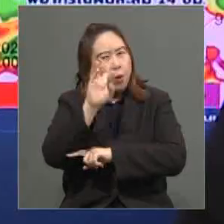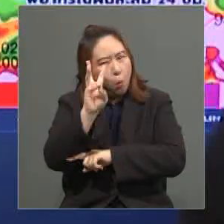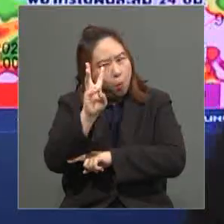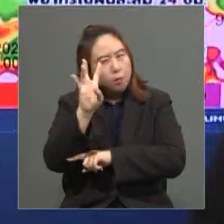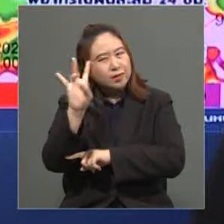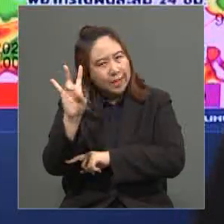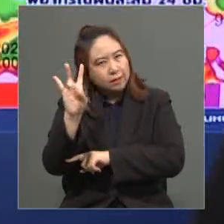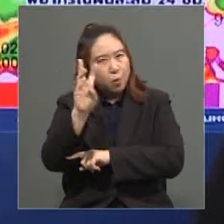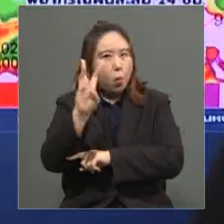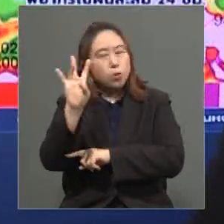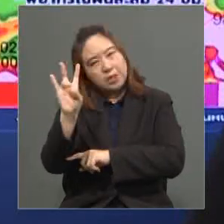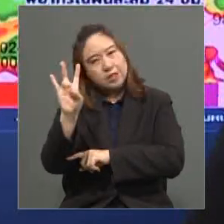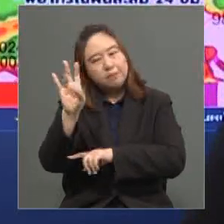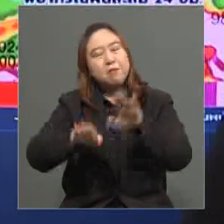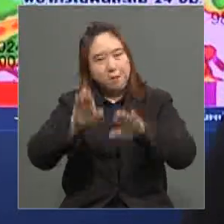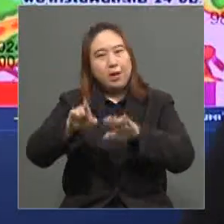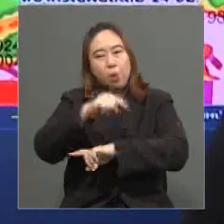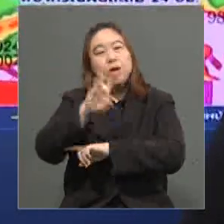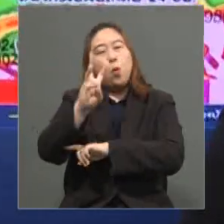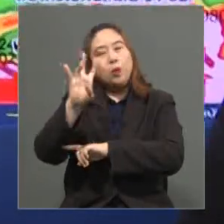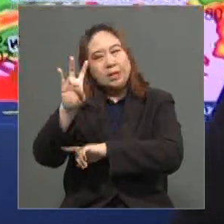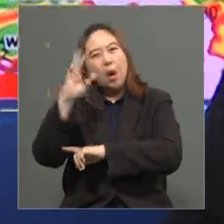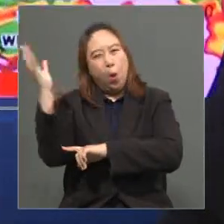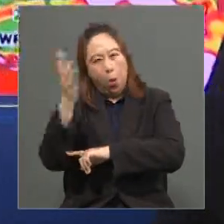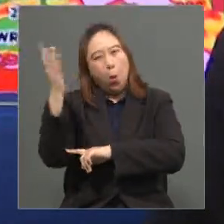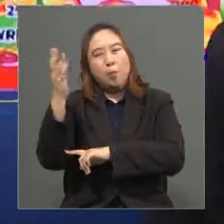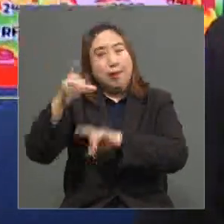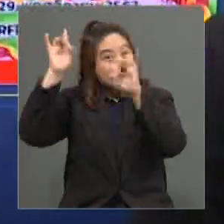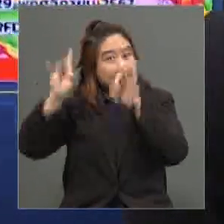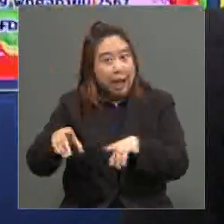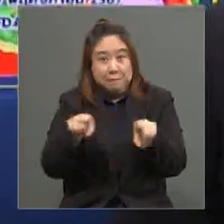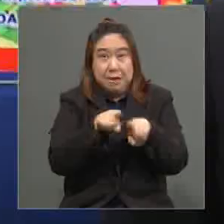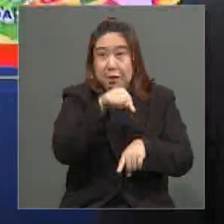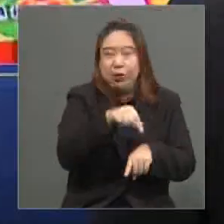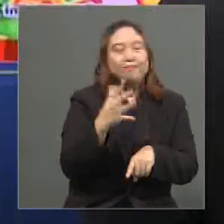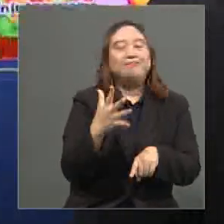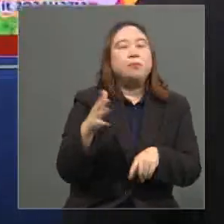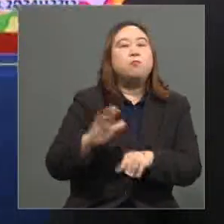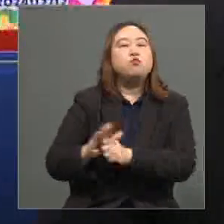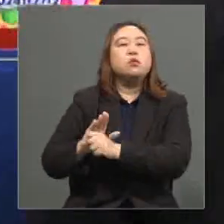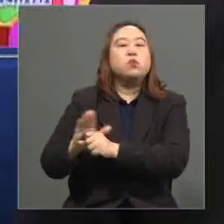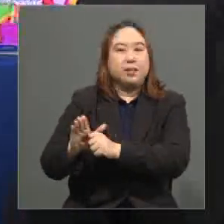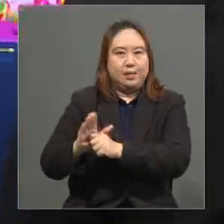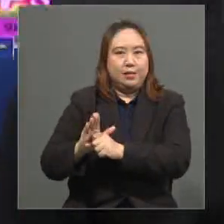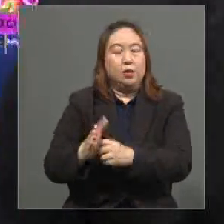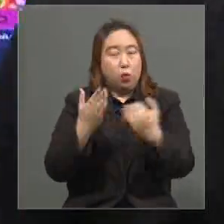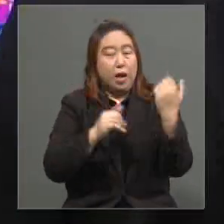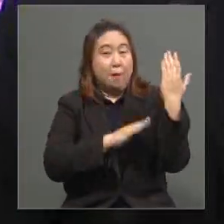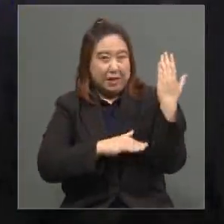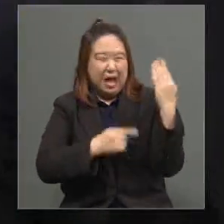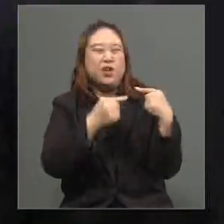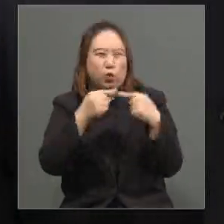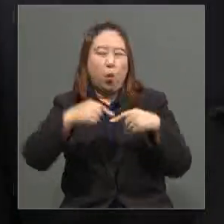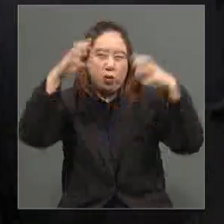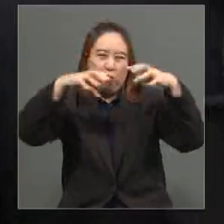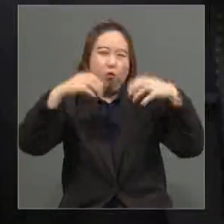-7 เป็ตนไปแต่กำลงไม่แงเหืลลอกนี้เพรฉนั้นโอกาสที่จะเกิดฝนใภาคใต้ก็ยัมอยู่